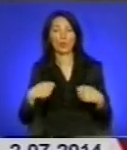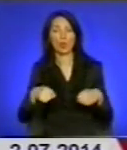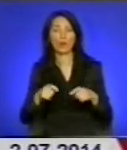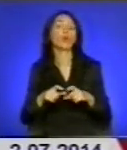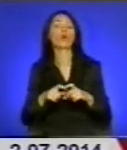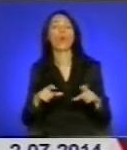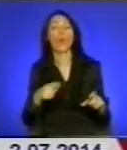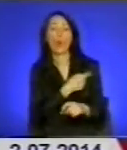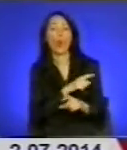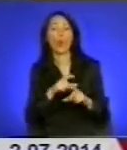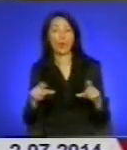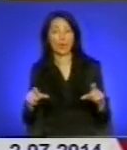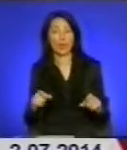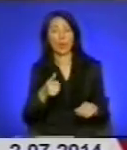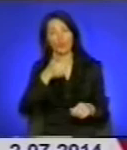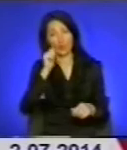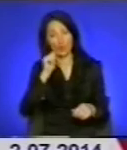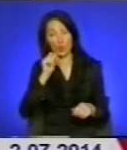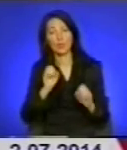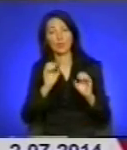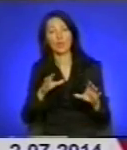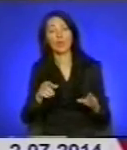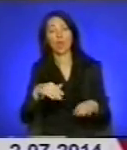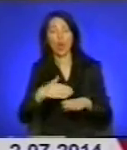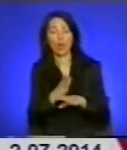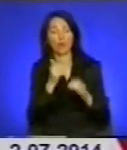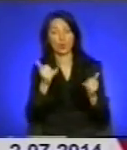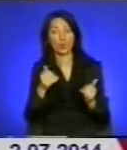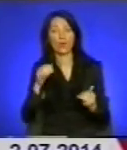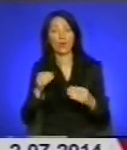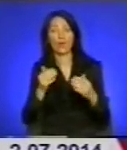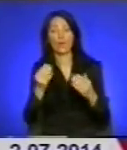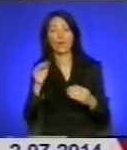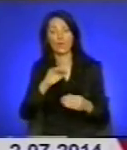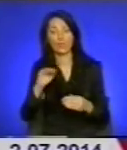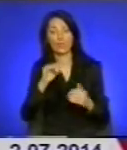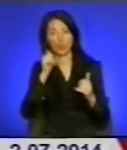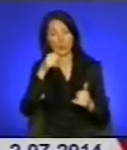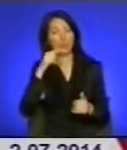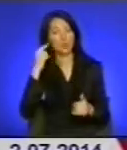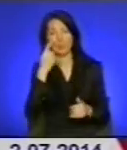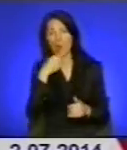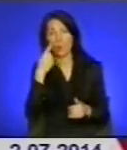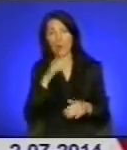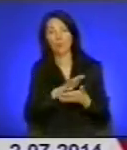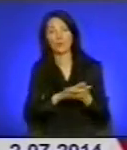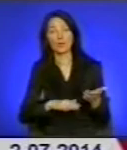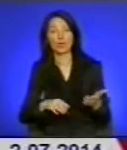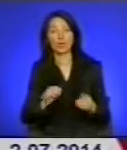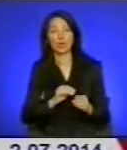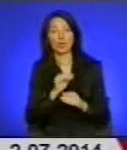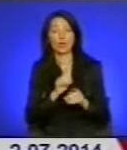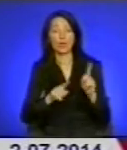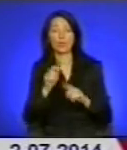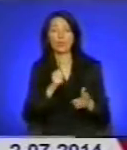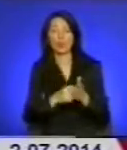коледжі учора здавали географію сьогодні фізику завтра тестування з російської мови триватиме додаткова сесія до